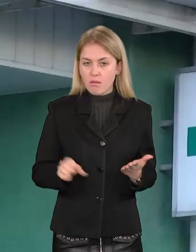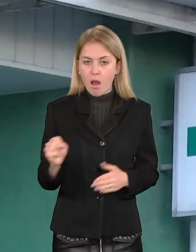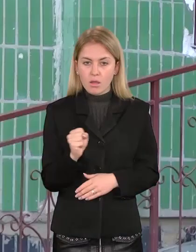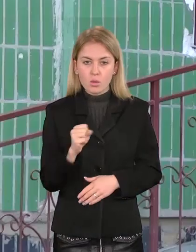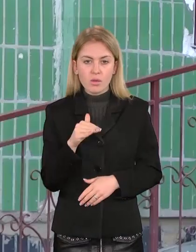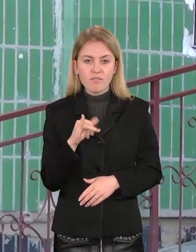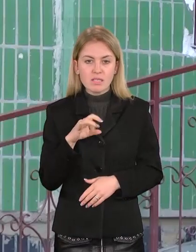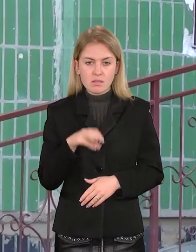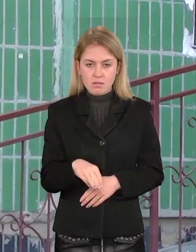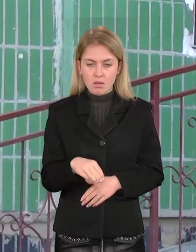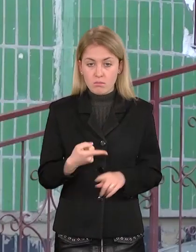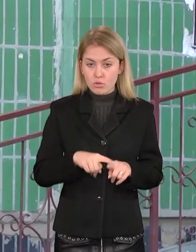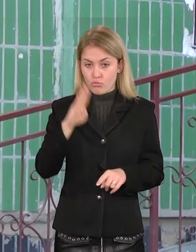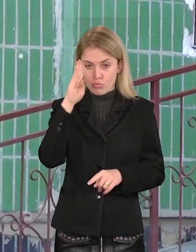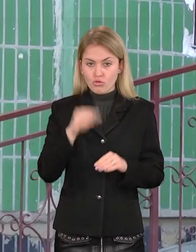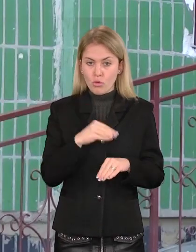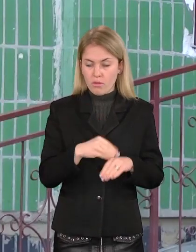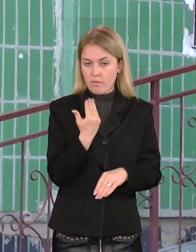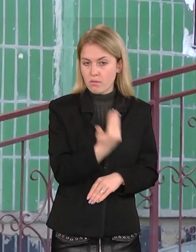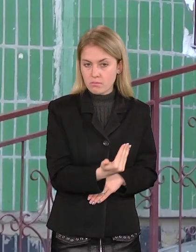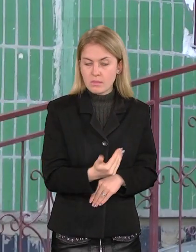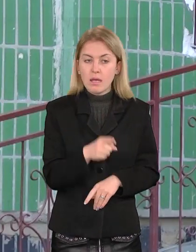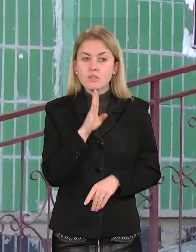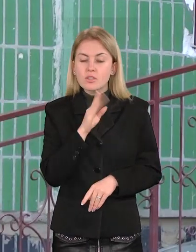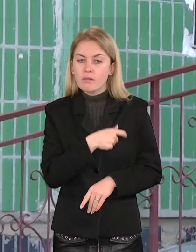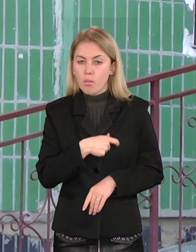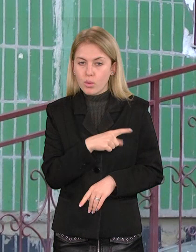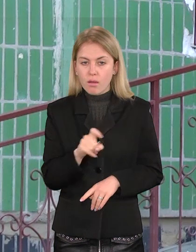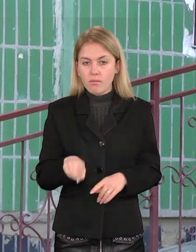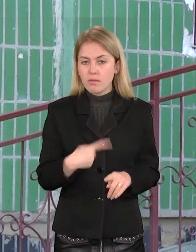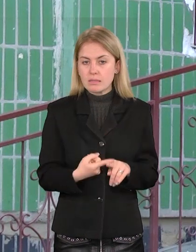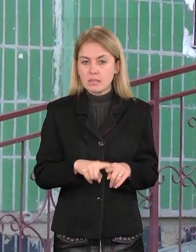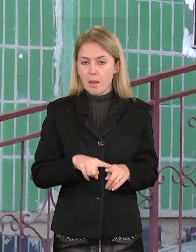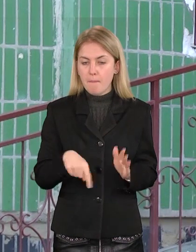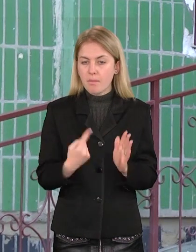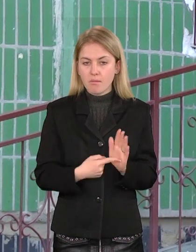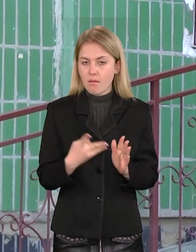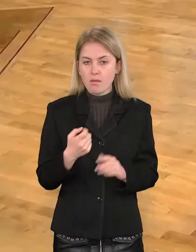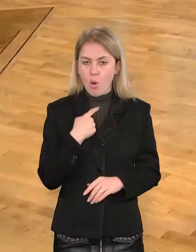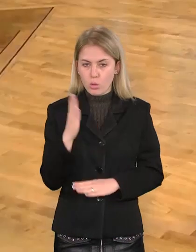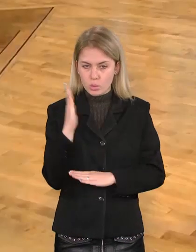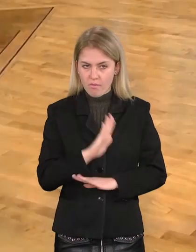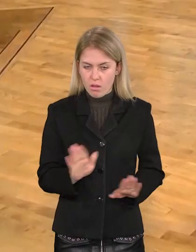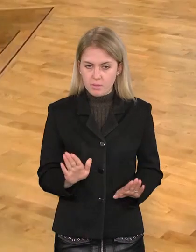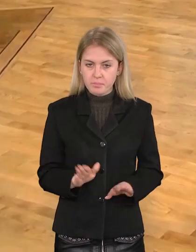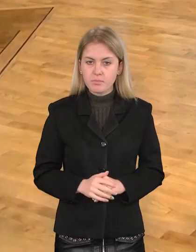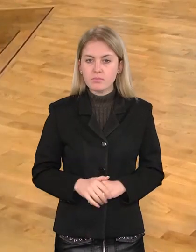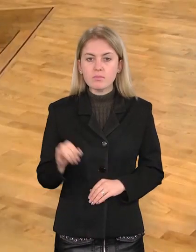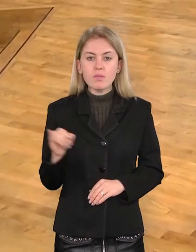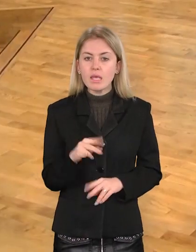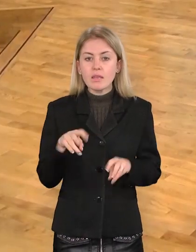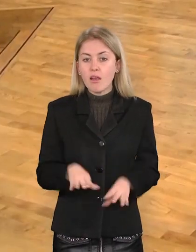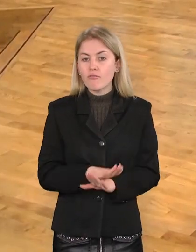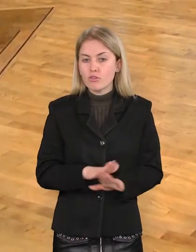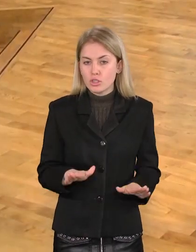Анатолій Фірст, чоловік Світлани Липової. Сама ж депутатка за це питання на сесії не голосувала. І його не